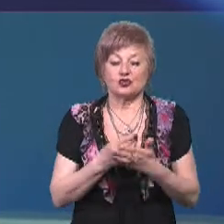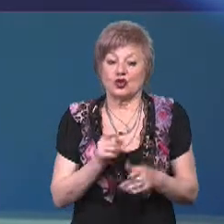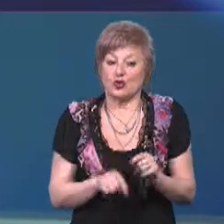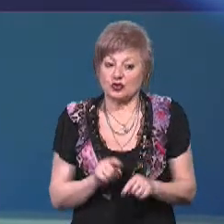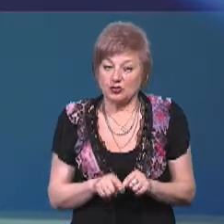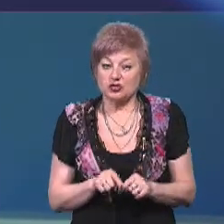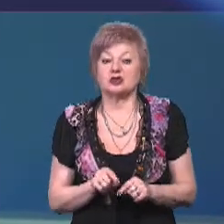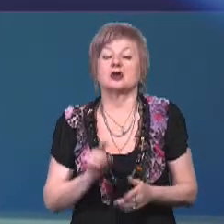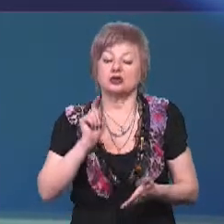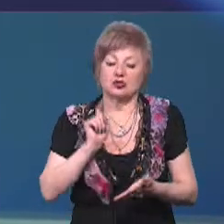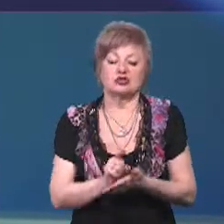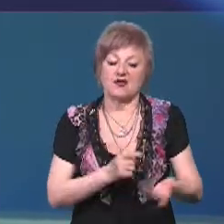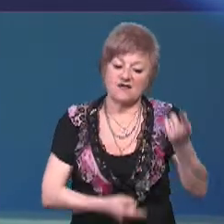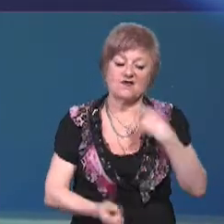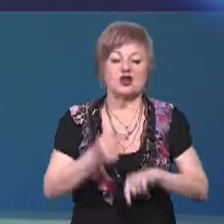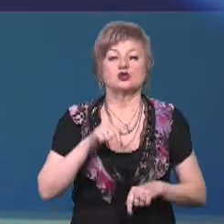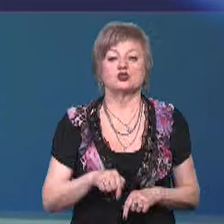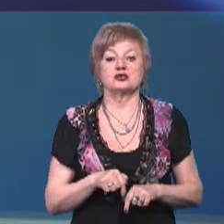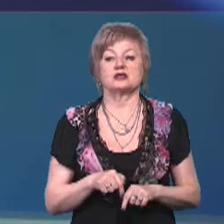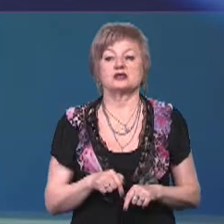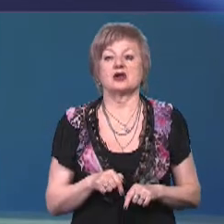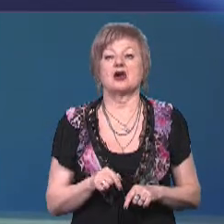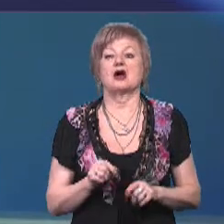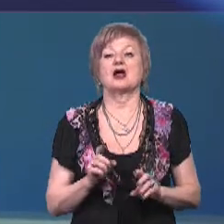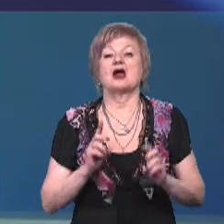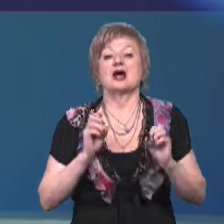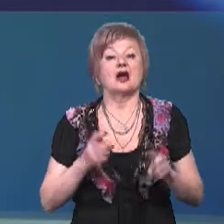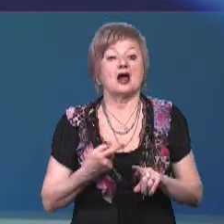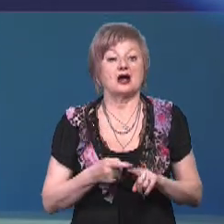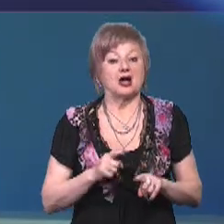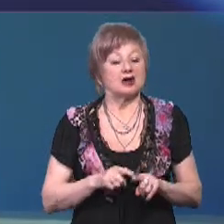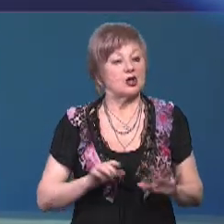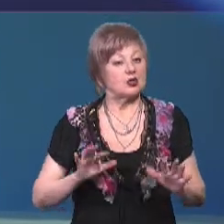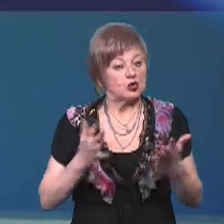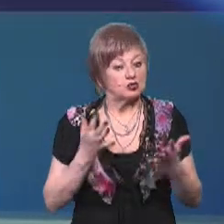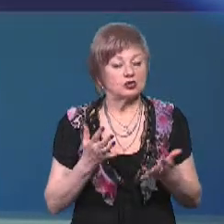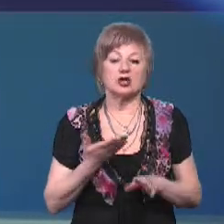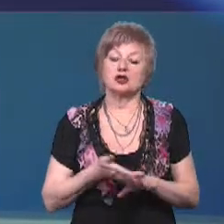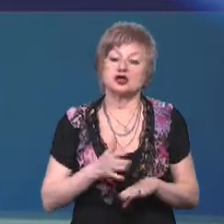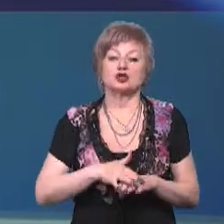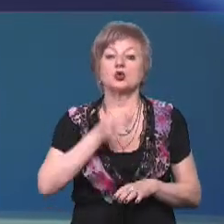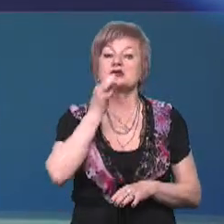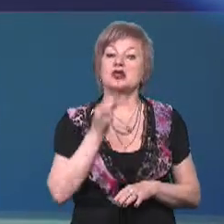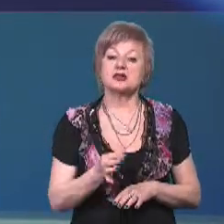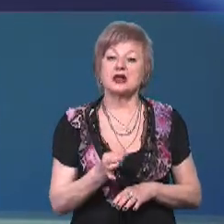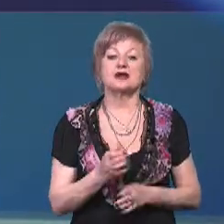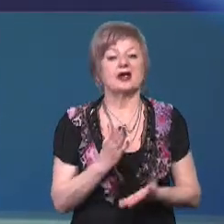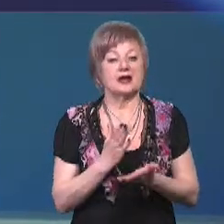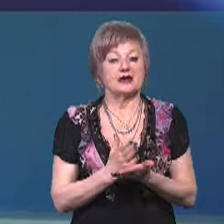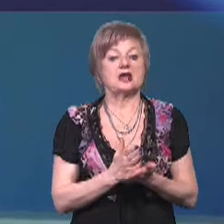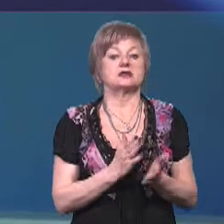були повернуті. Як це відбувається в механіці, сказати доволі важко. Є певні етапи,